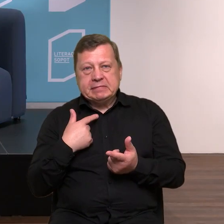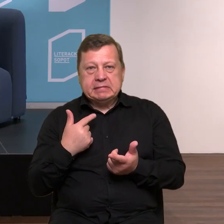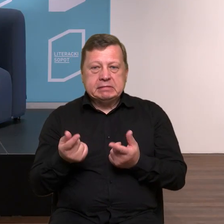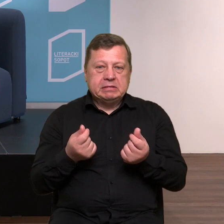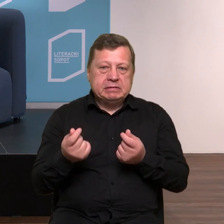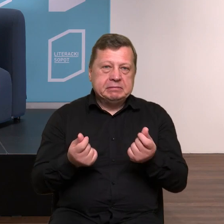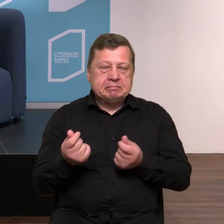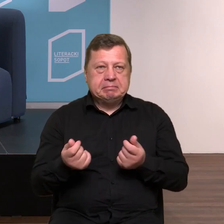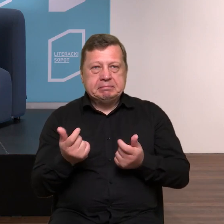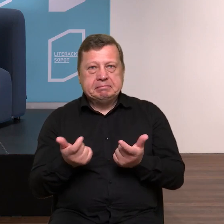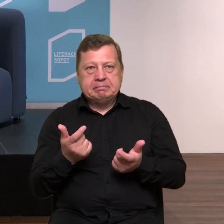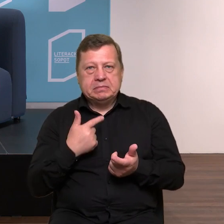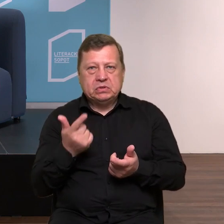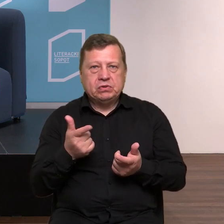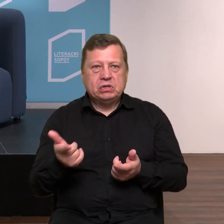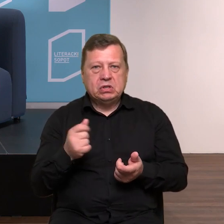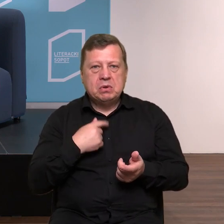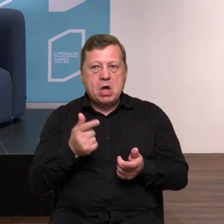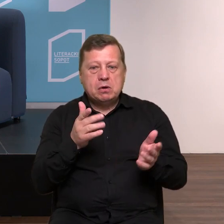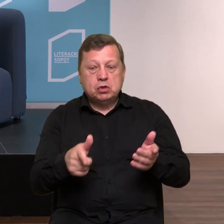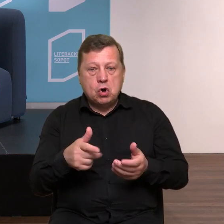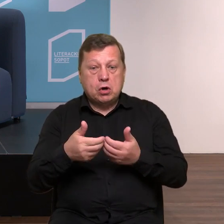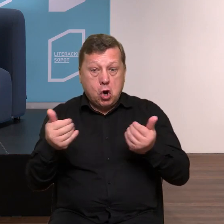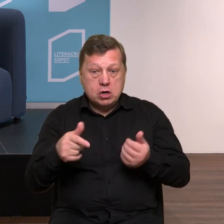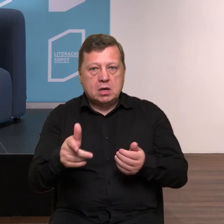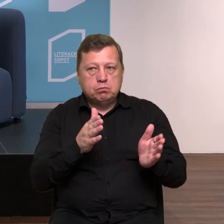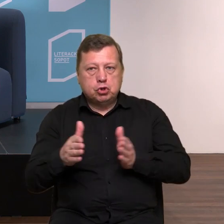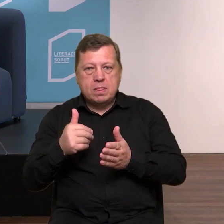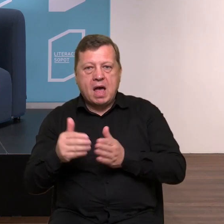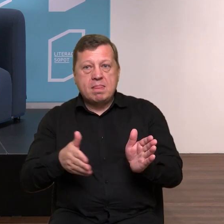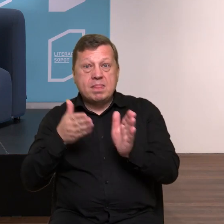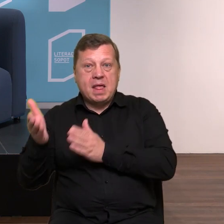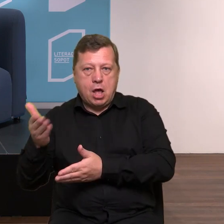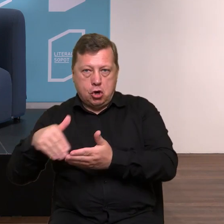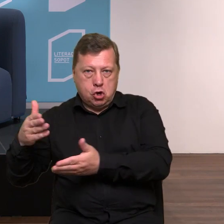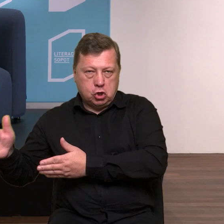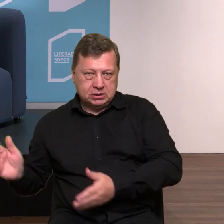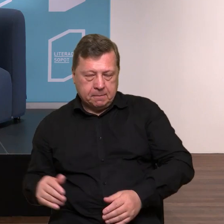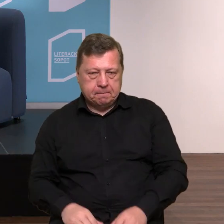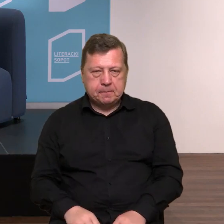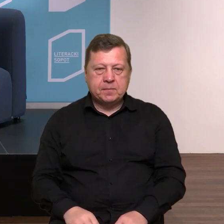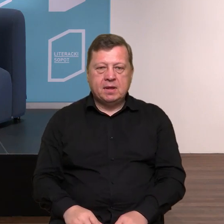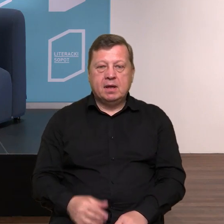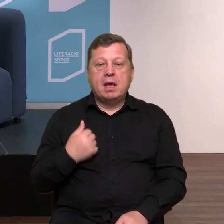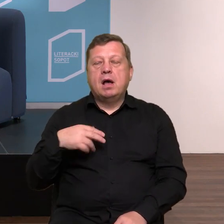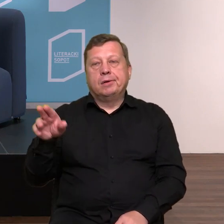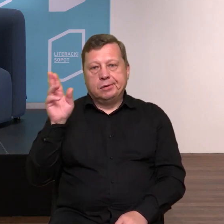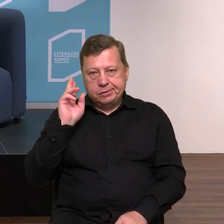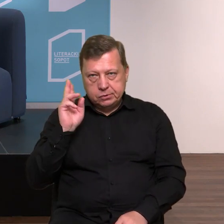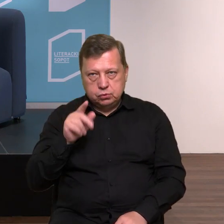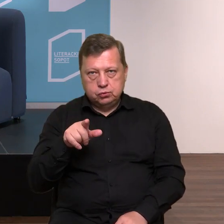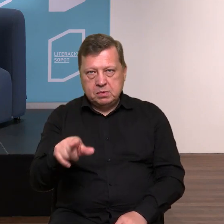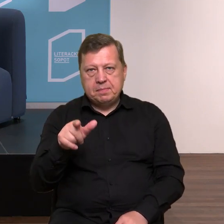jest to jak gdyby coś, co przygotowuje na następne rozdziały. Rozumiem, że się nie zgadzasz z